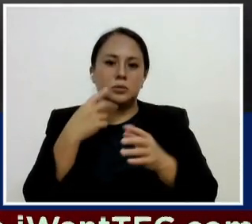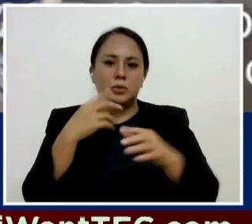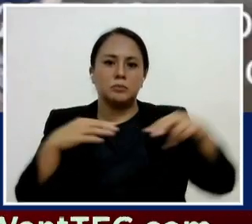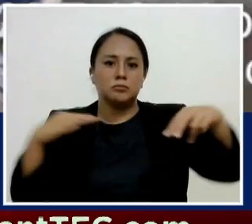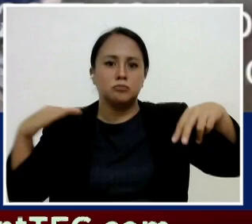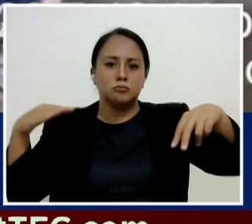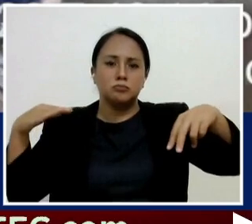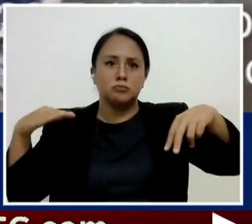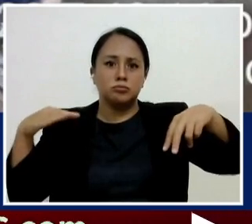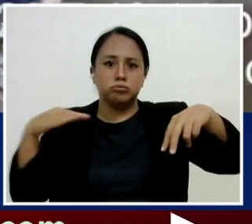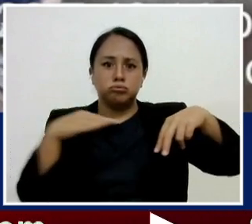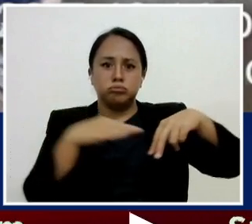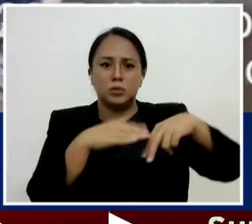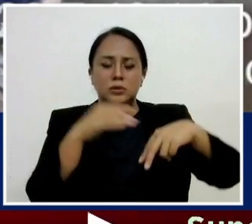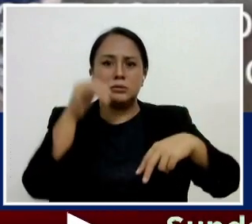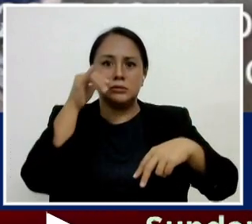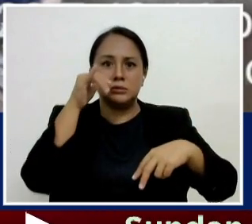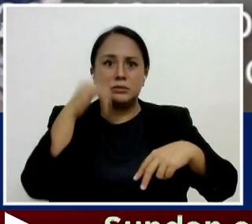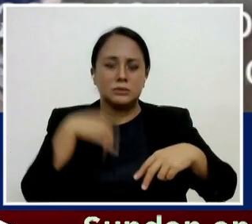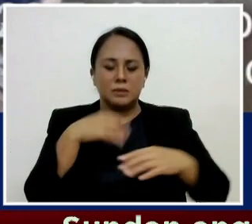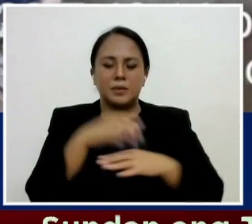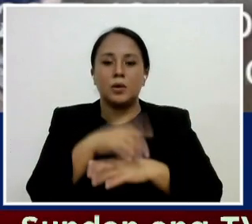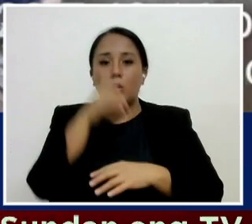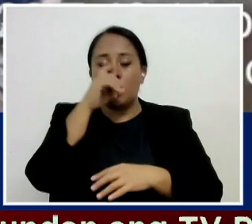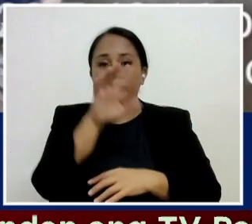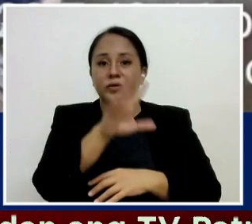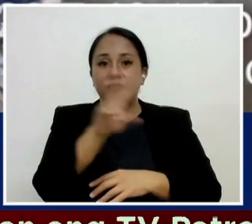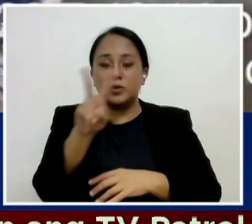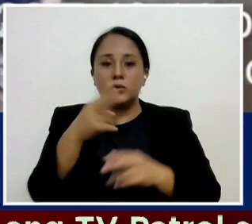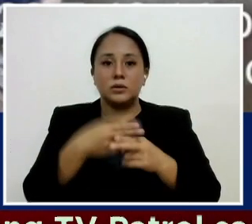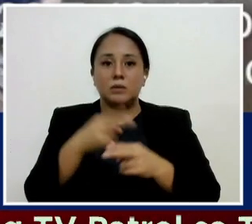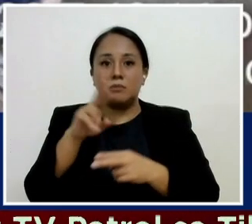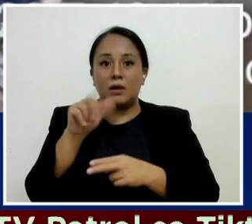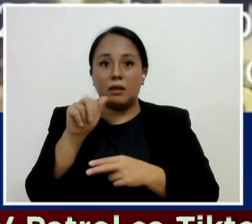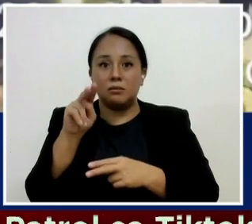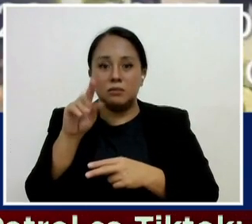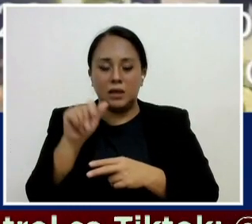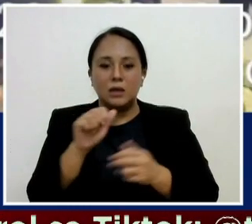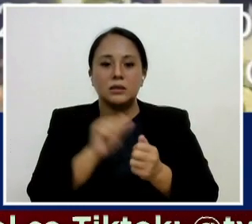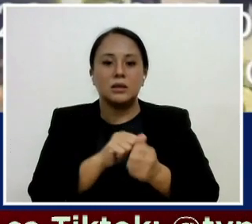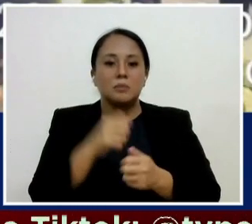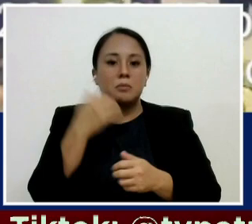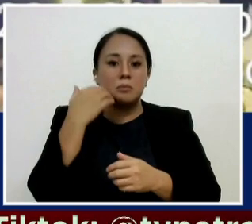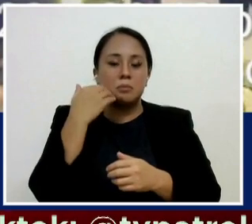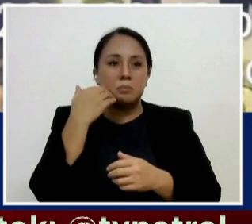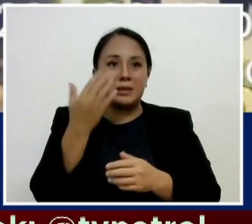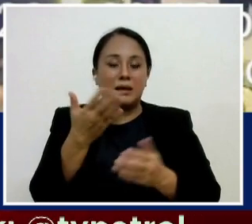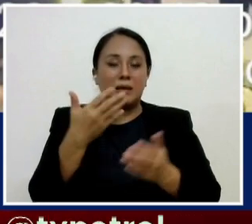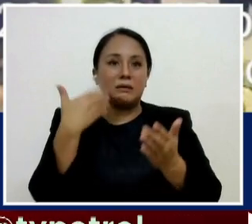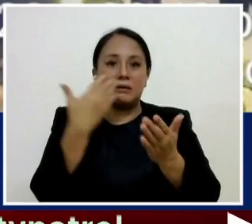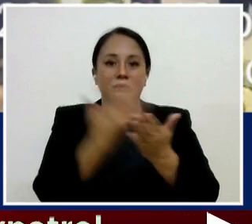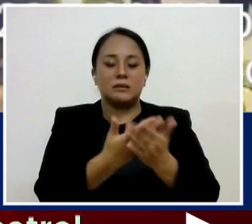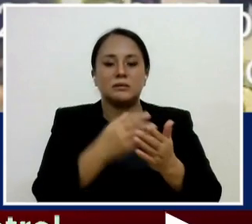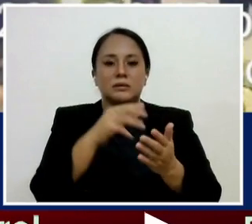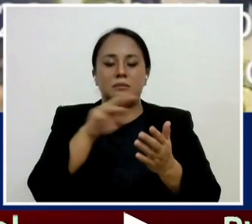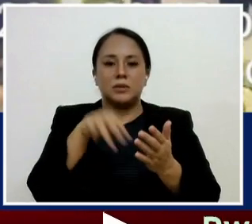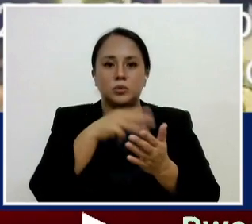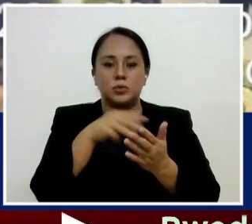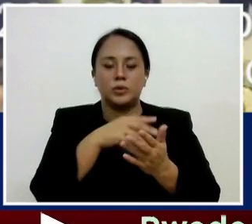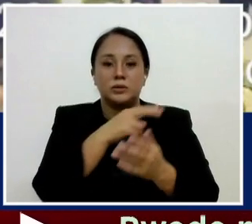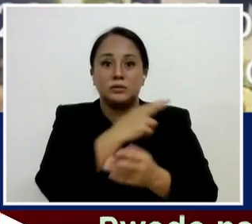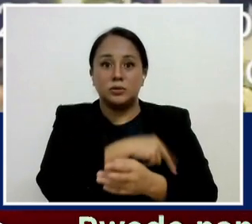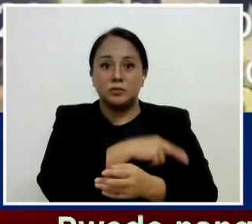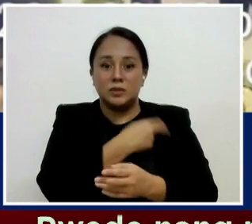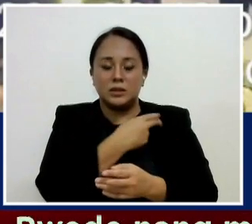kagabi. Dead on the spot ang 52-anyos na si Randy Manyalak, habang dead on arrival sa Mandaluyong City Medical Center ang kasama niyang si Rayjan